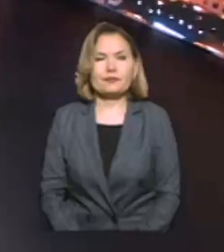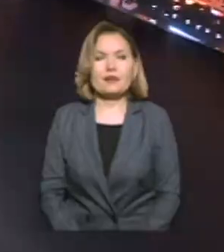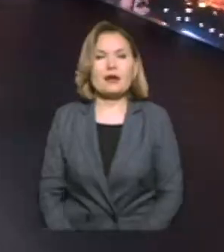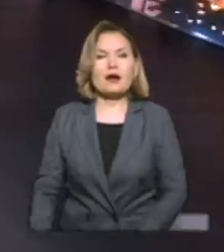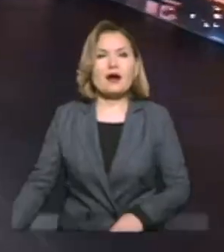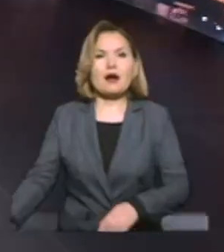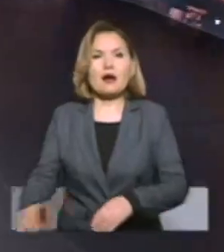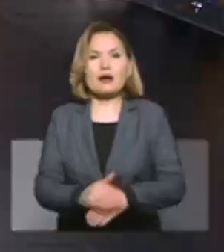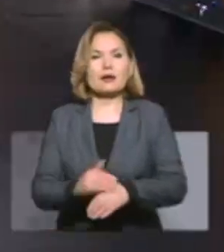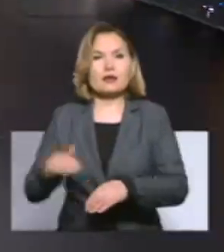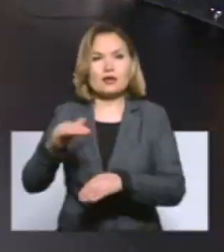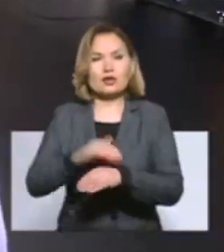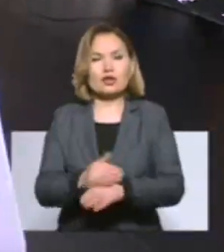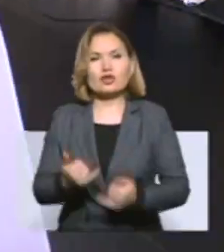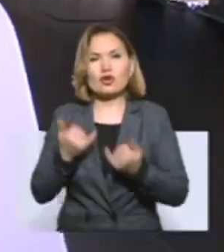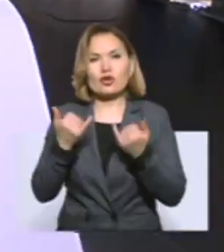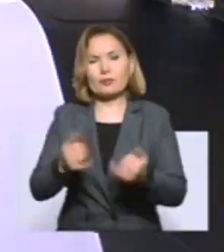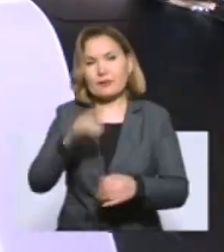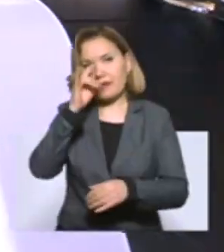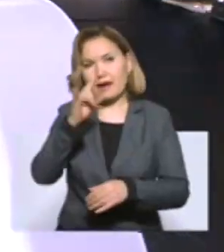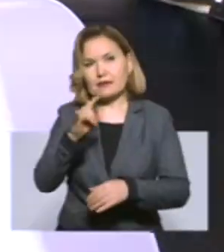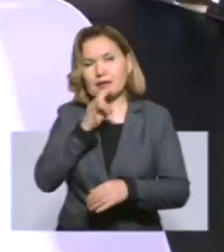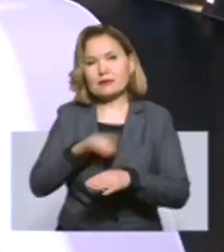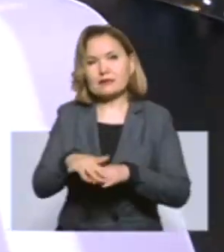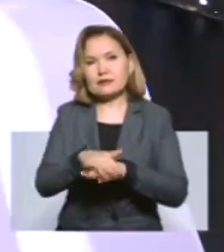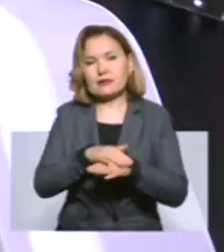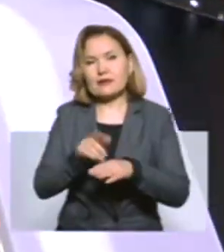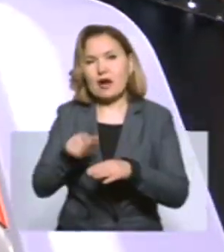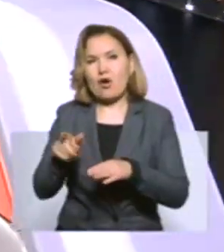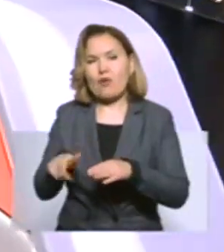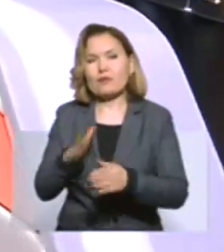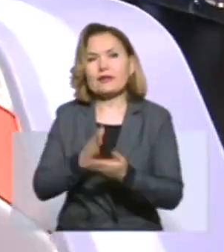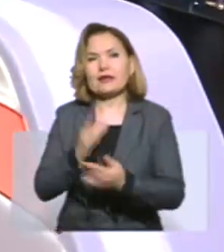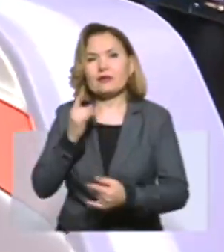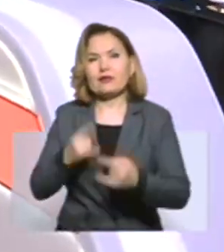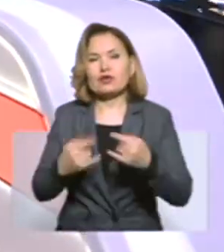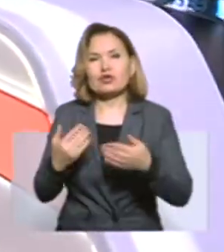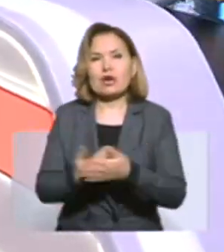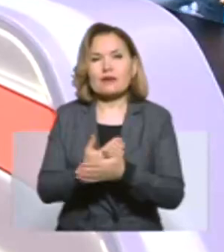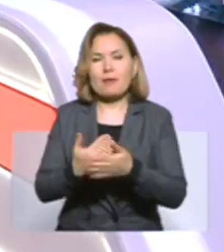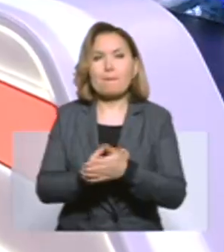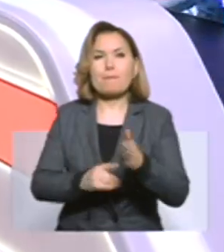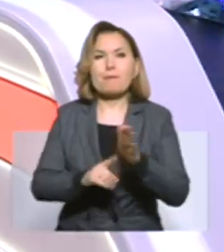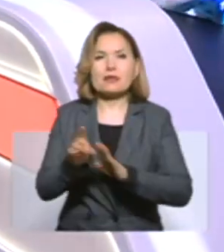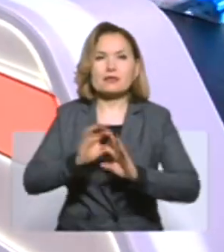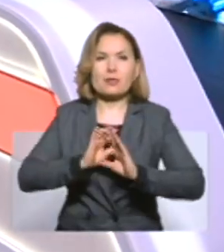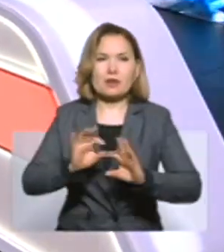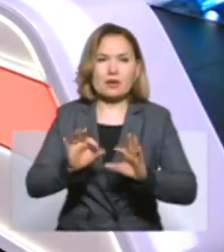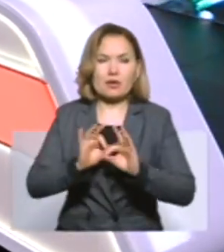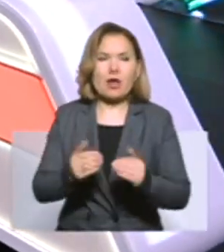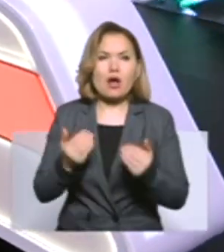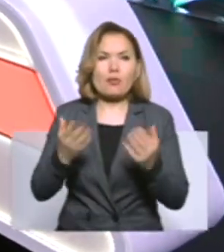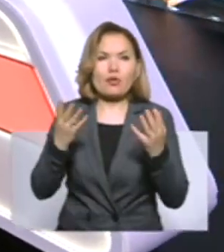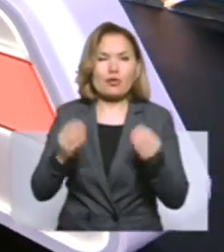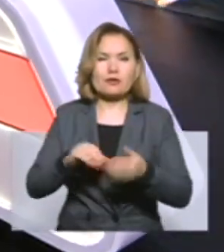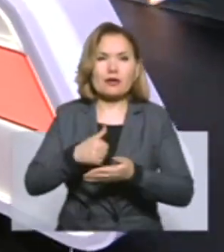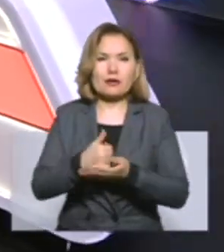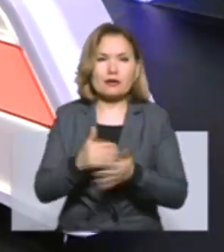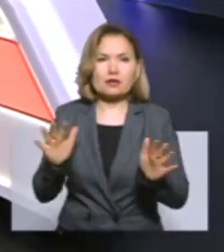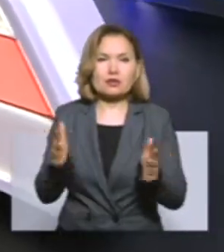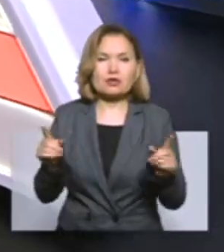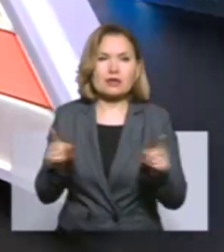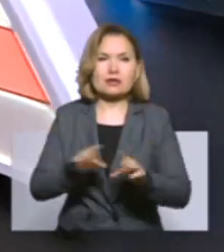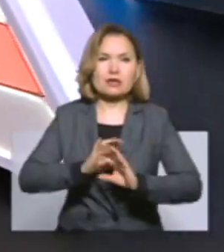Қайырлы кеш көрермен, Ұлттық арнаның тікелей эфирінде ақпарат қызметі, студияда Армангүл Тоқтамұрат және сурдоудармада Самал Нұрым. Алдымен